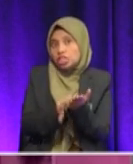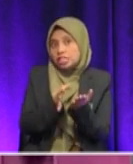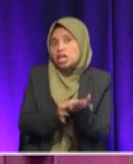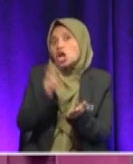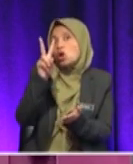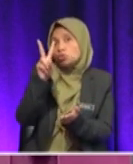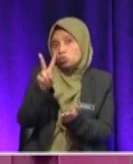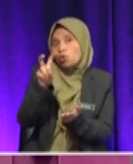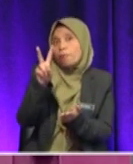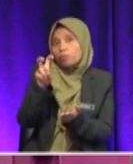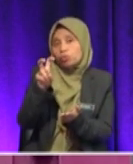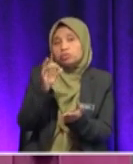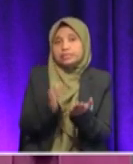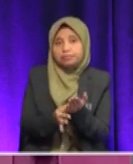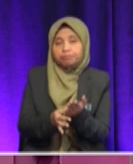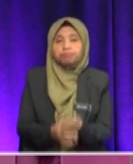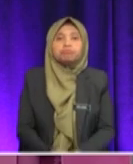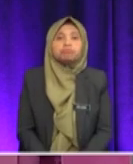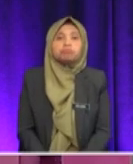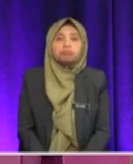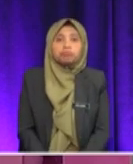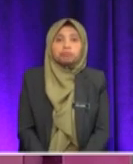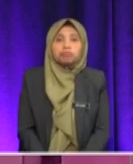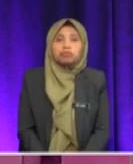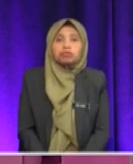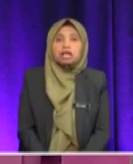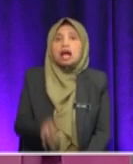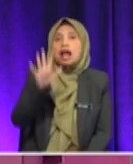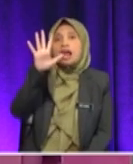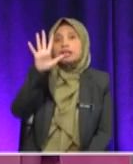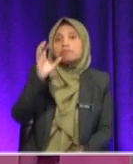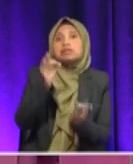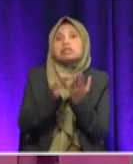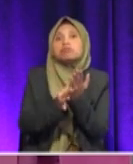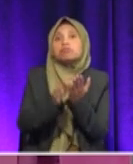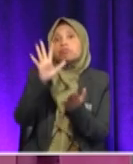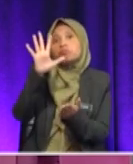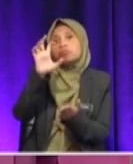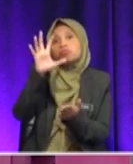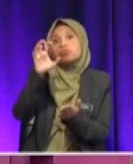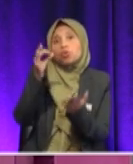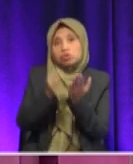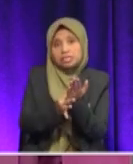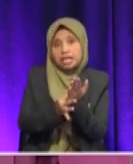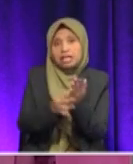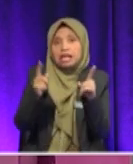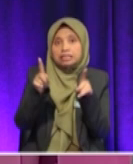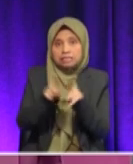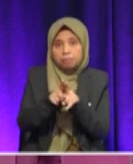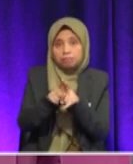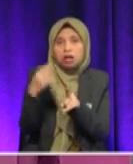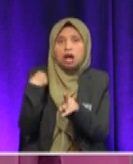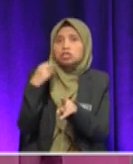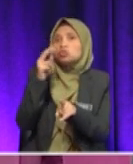seterusnya seharian seterusnya adalah 5 Plus it Oke 50.sin sampai juga aduh